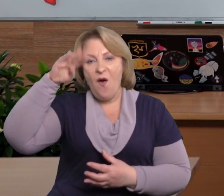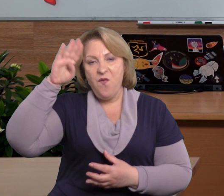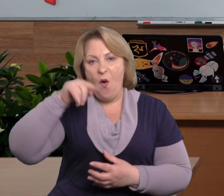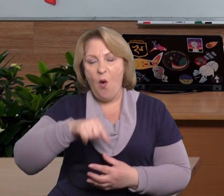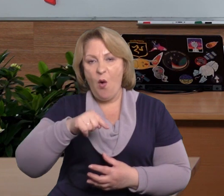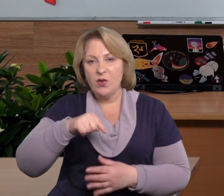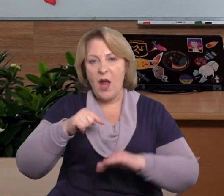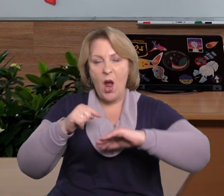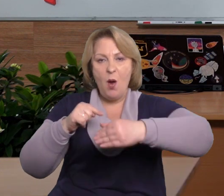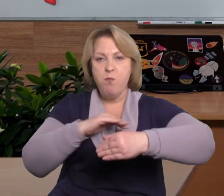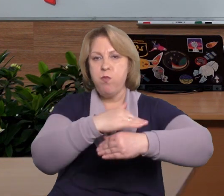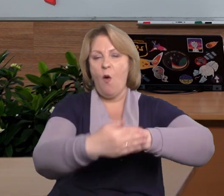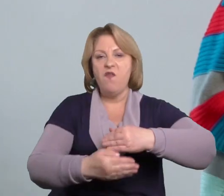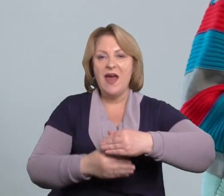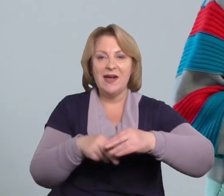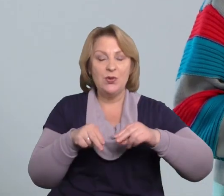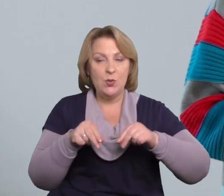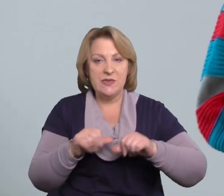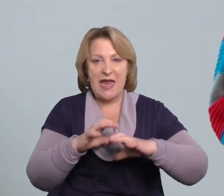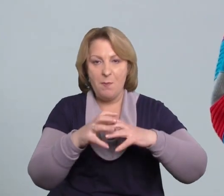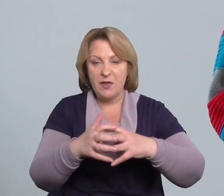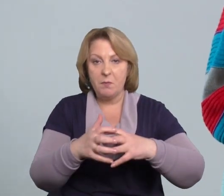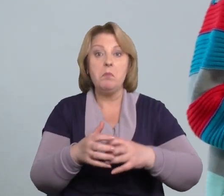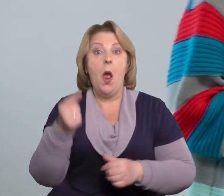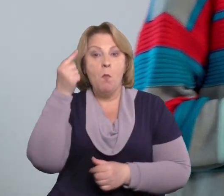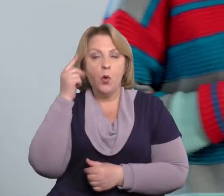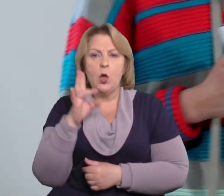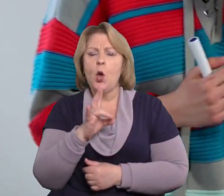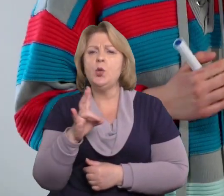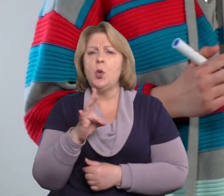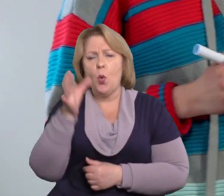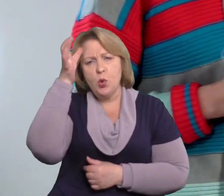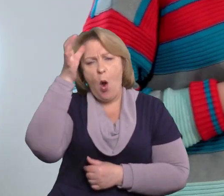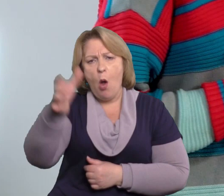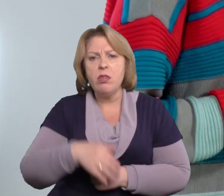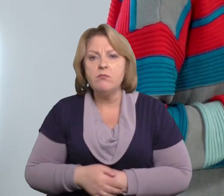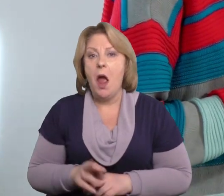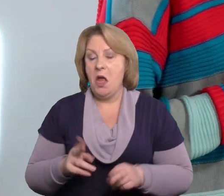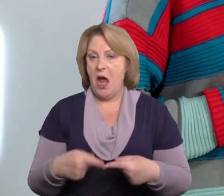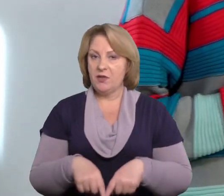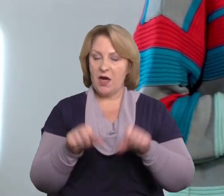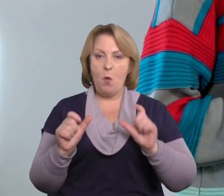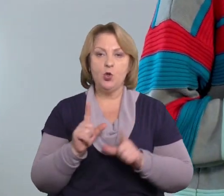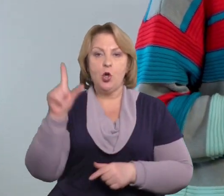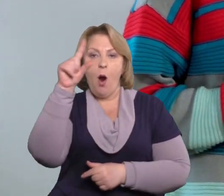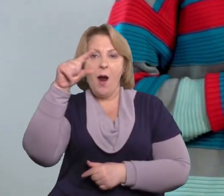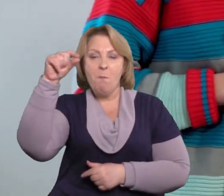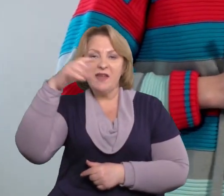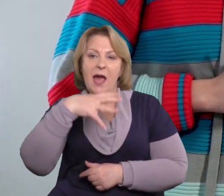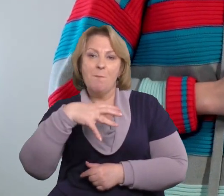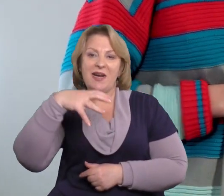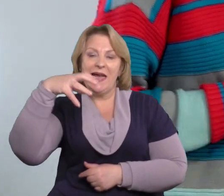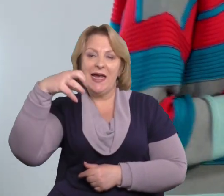водної поверхні Землі. Отже, подумав Ньютон, як таке може бути, що місяць притягає на